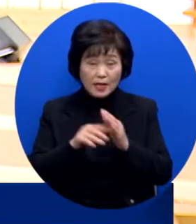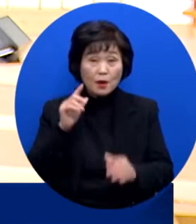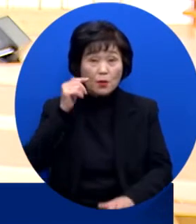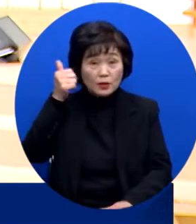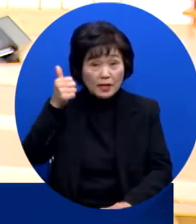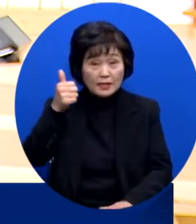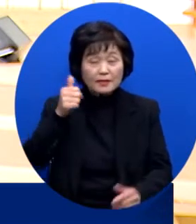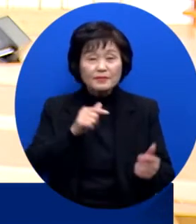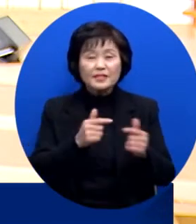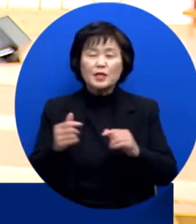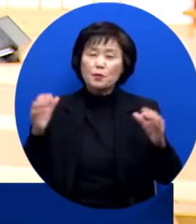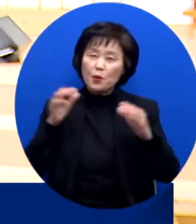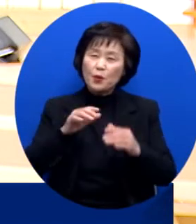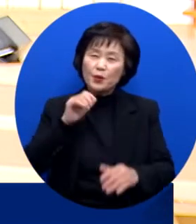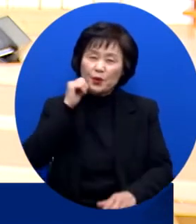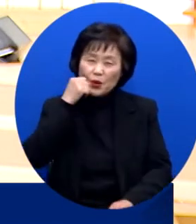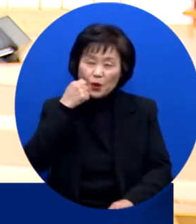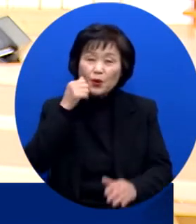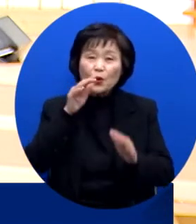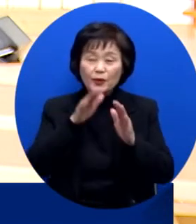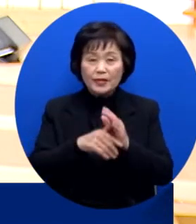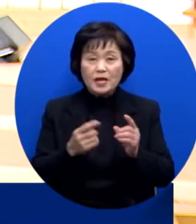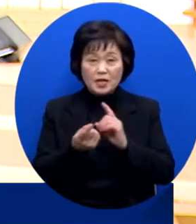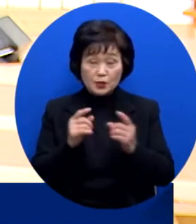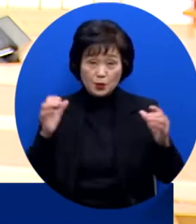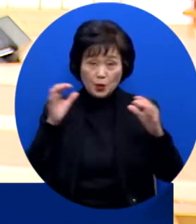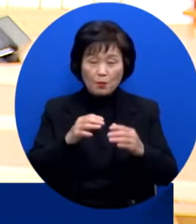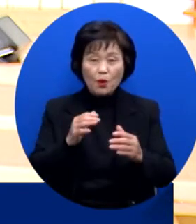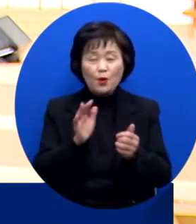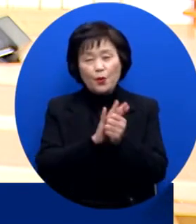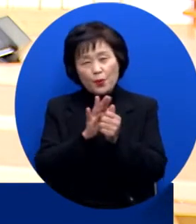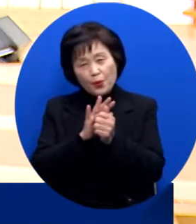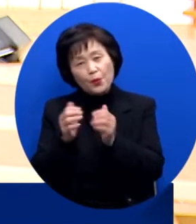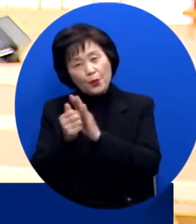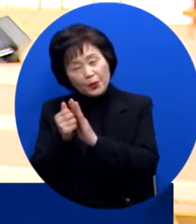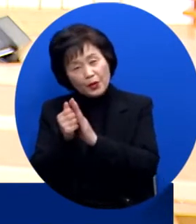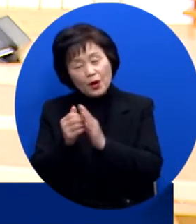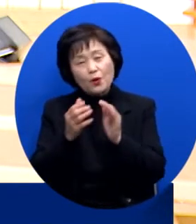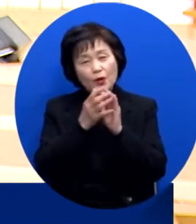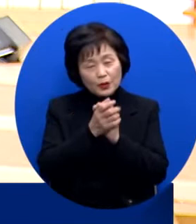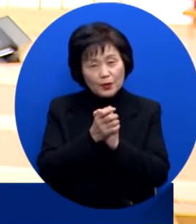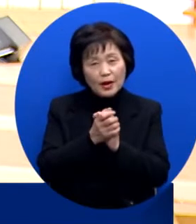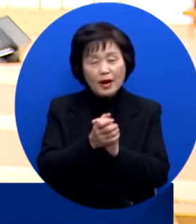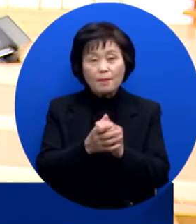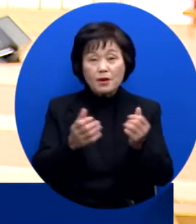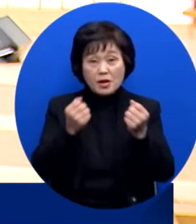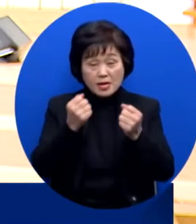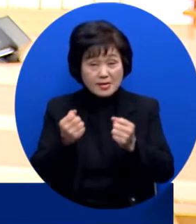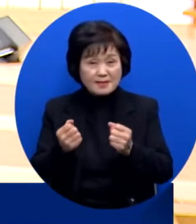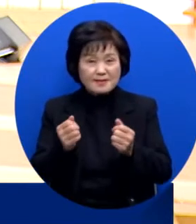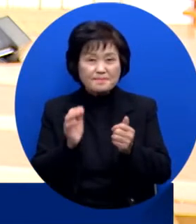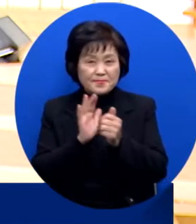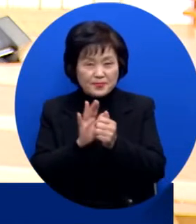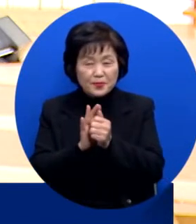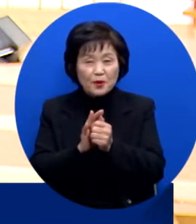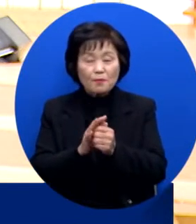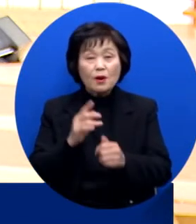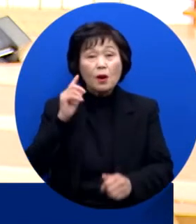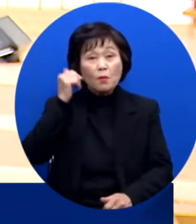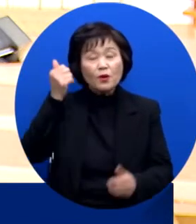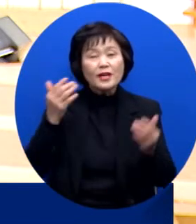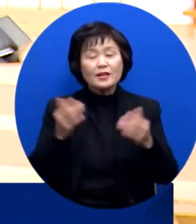힘든데 서로 모여서 앱이 하면서 격려하고 기도해 주고 힘을 실어 주면서 목회도 잘 감당할 뿐만 아니라